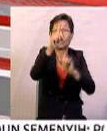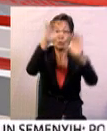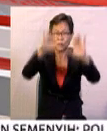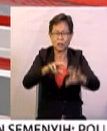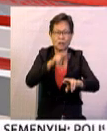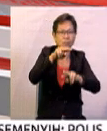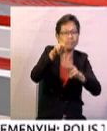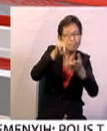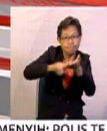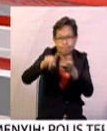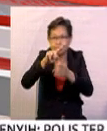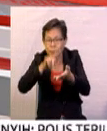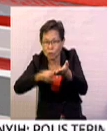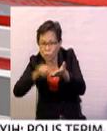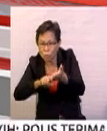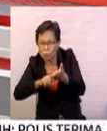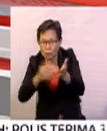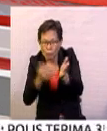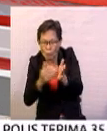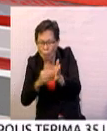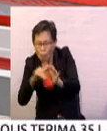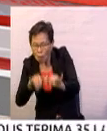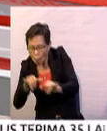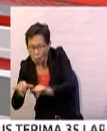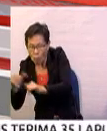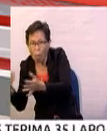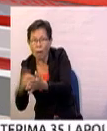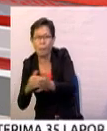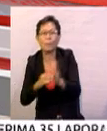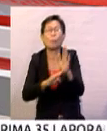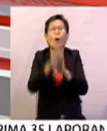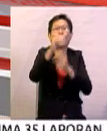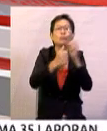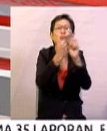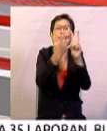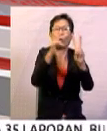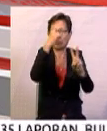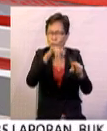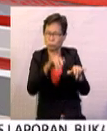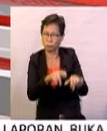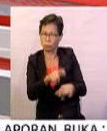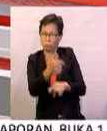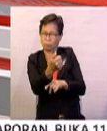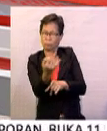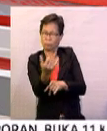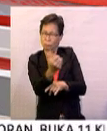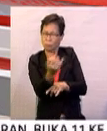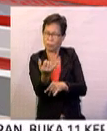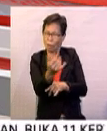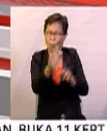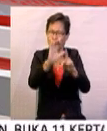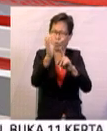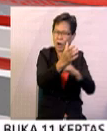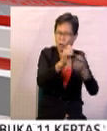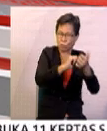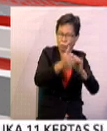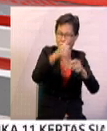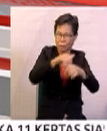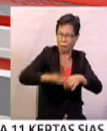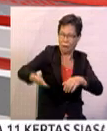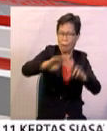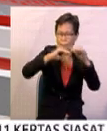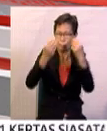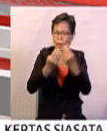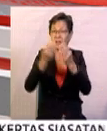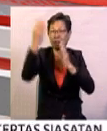secara berkala yang telah dibangunkan pada tahun 2018 untuk mengukur tahap dan tren budaya sukan dalam kalangan